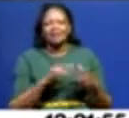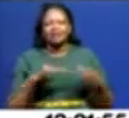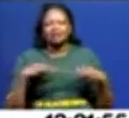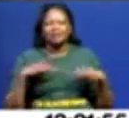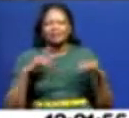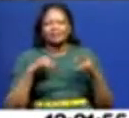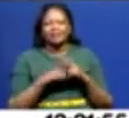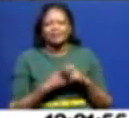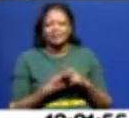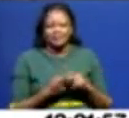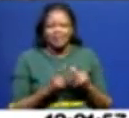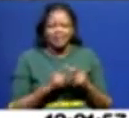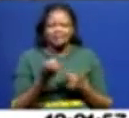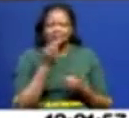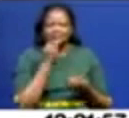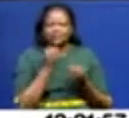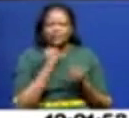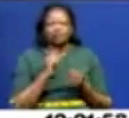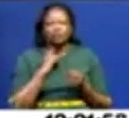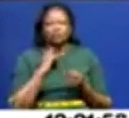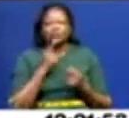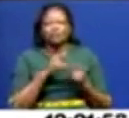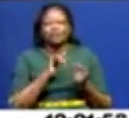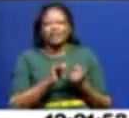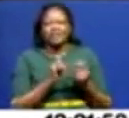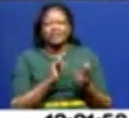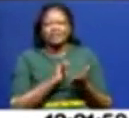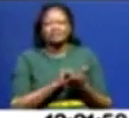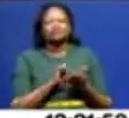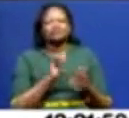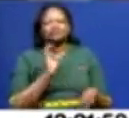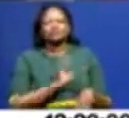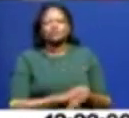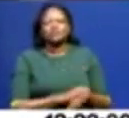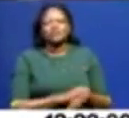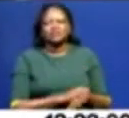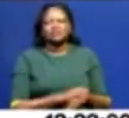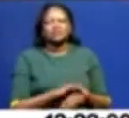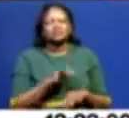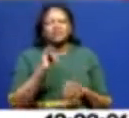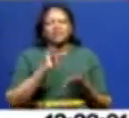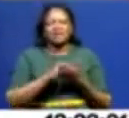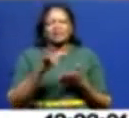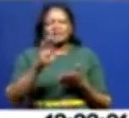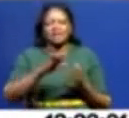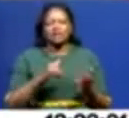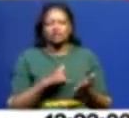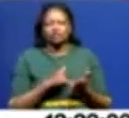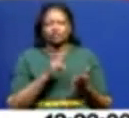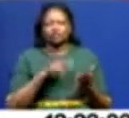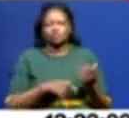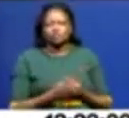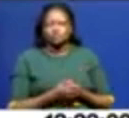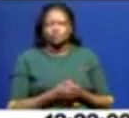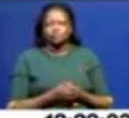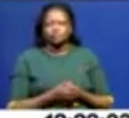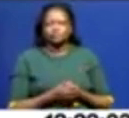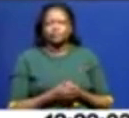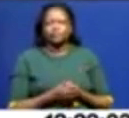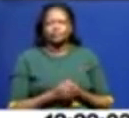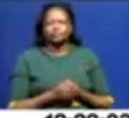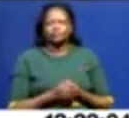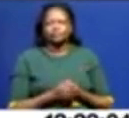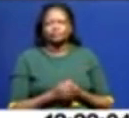yalipoanza. Vitafunwa vitamu vya huko vinavyopatikana katika wilaya hiyo ni pamoja na kamba wa maji